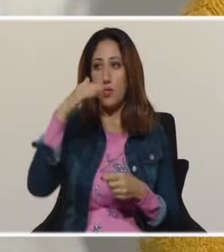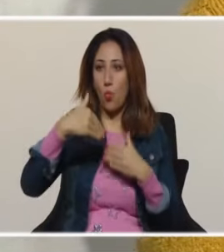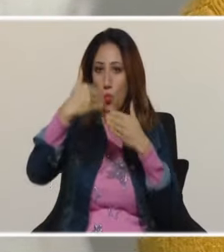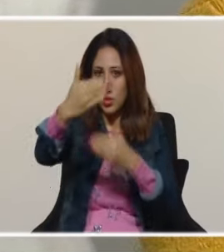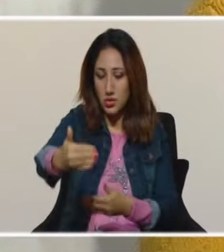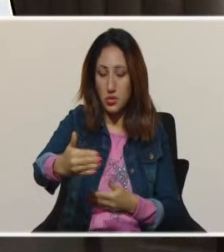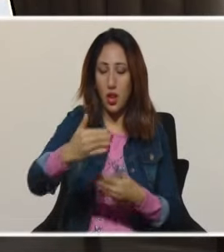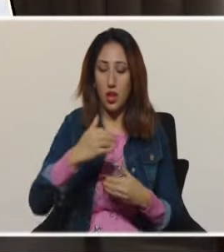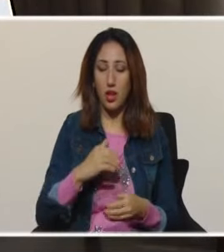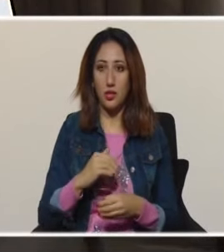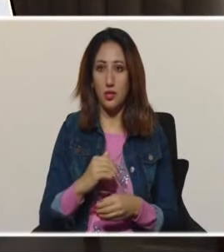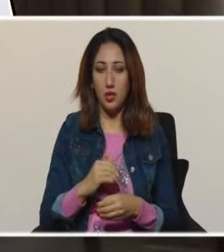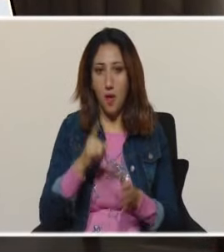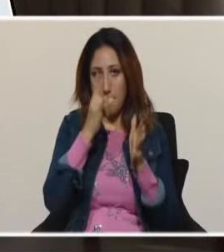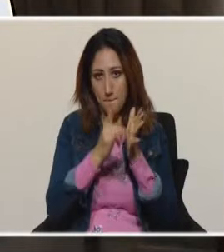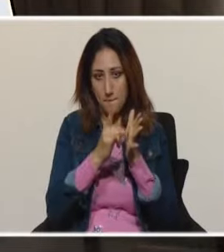على الكوبري يعني الموقف.